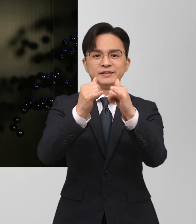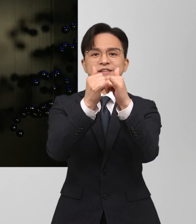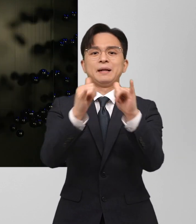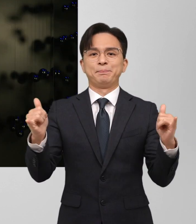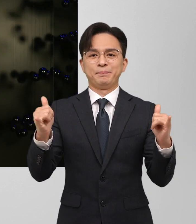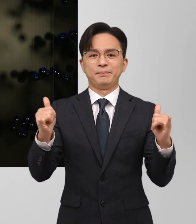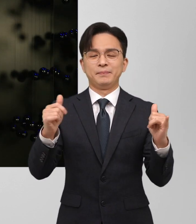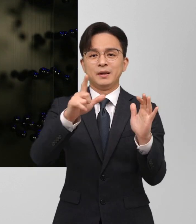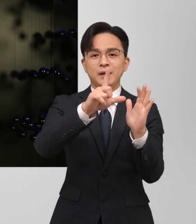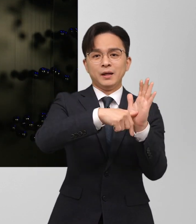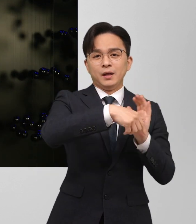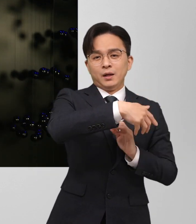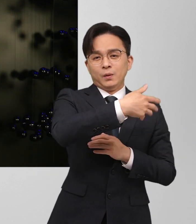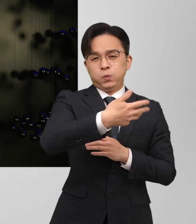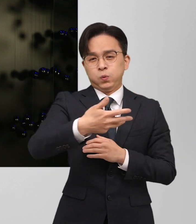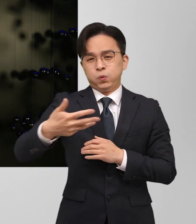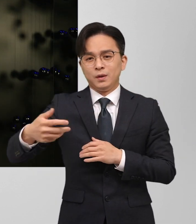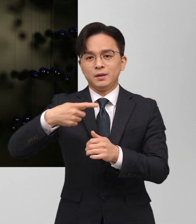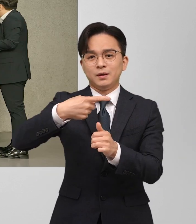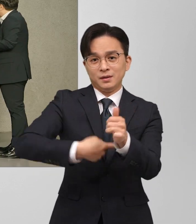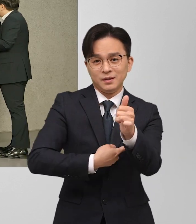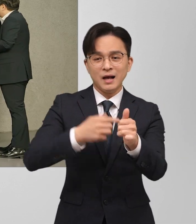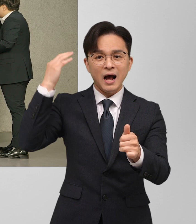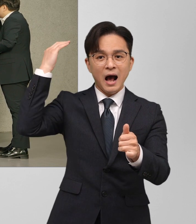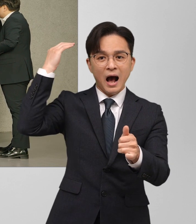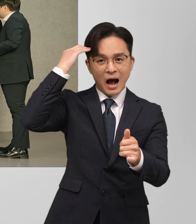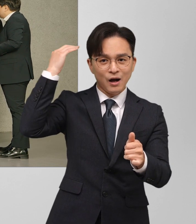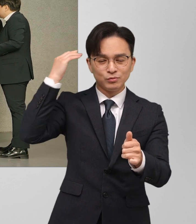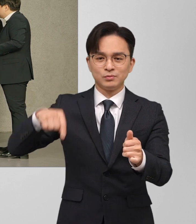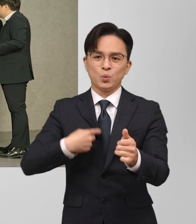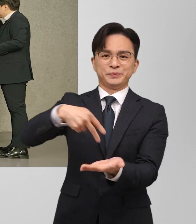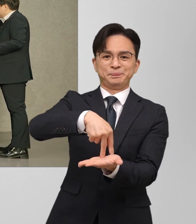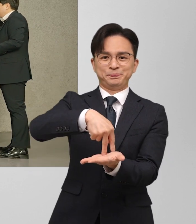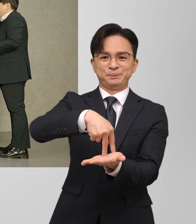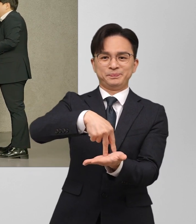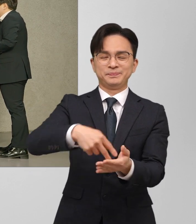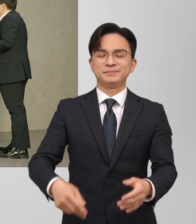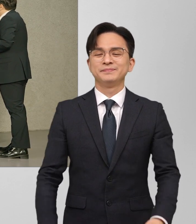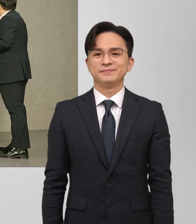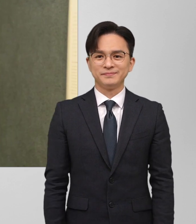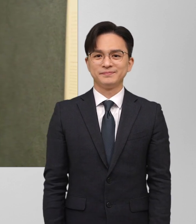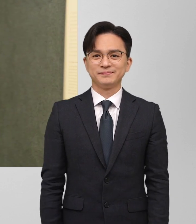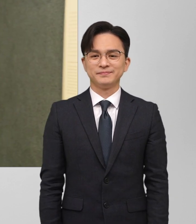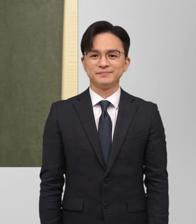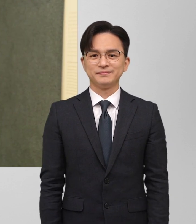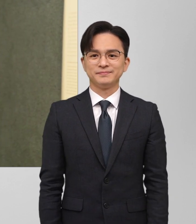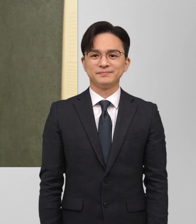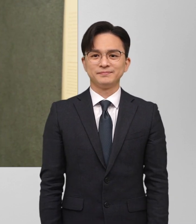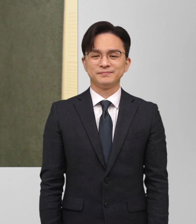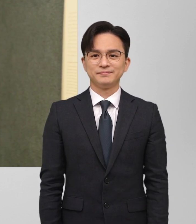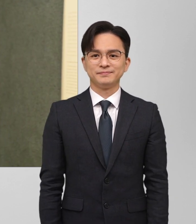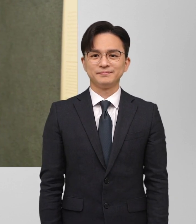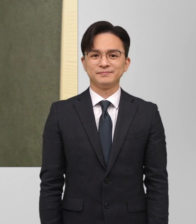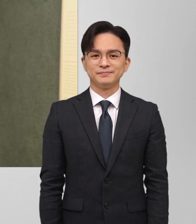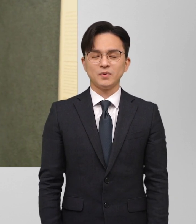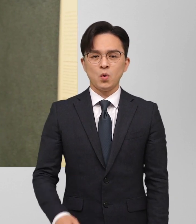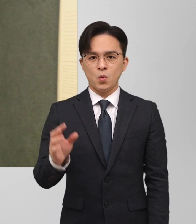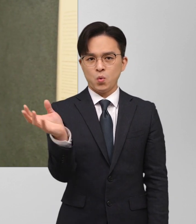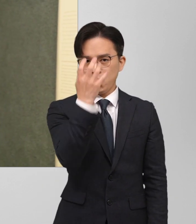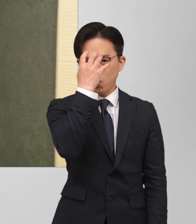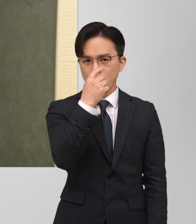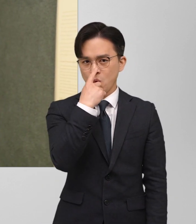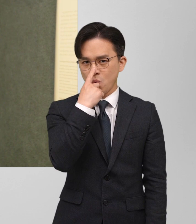것으로 백성민자로 예. 간 다음에 지금의 대한민국까지 이어졌다는 것을 표현하고 있습니다. 너무